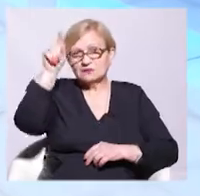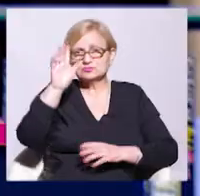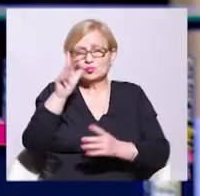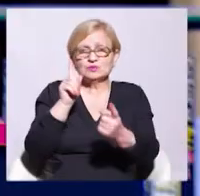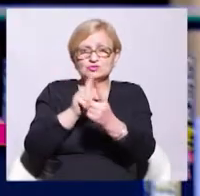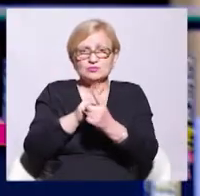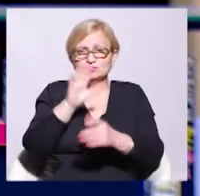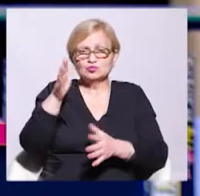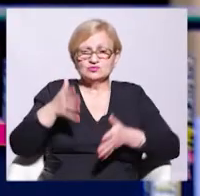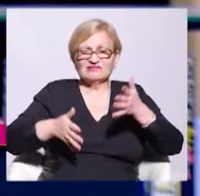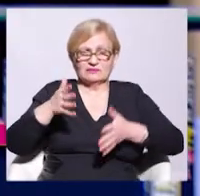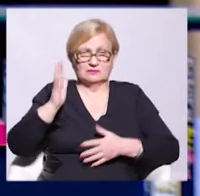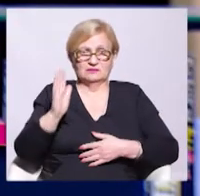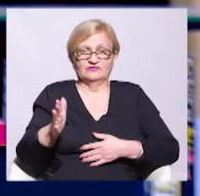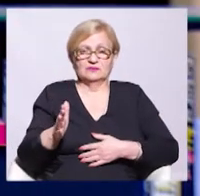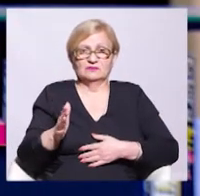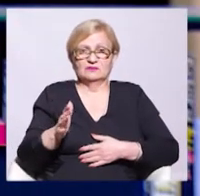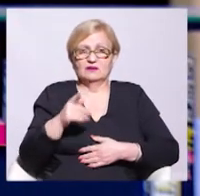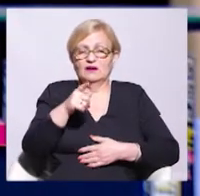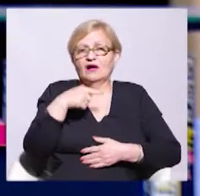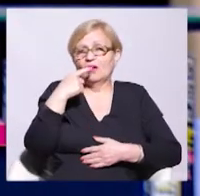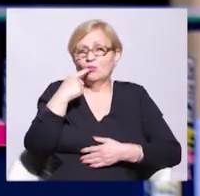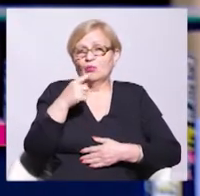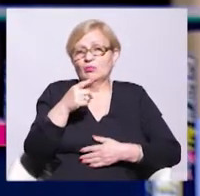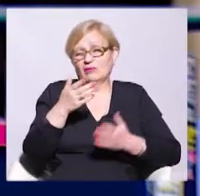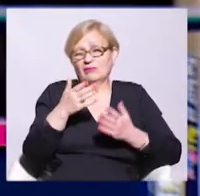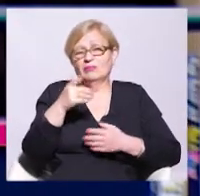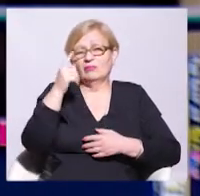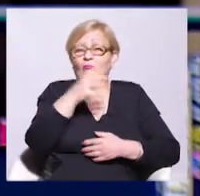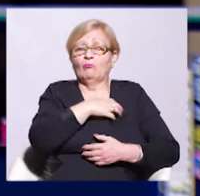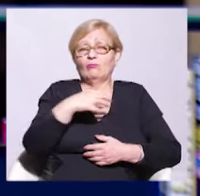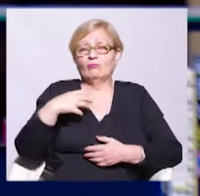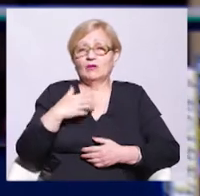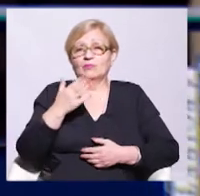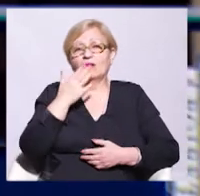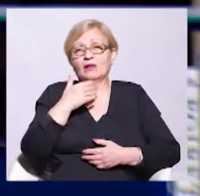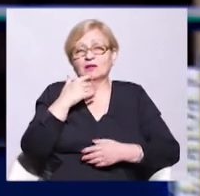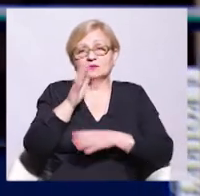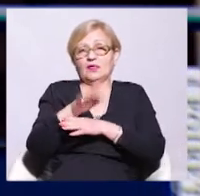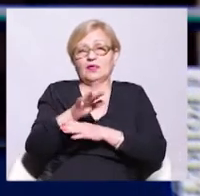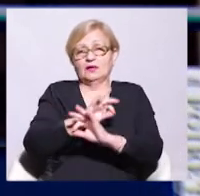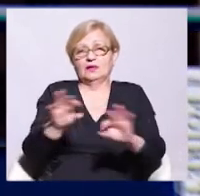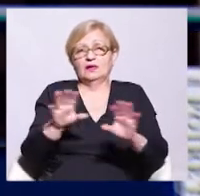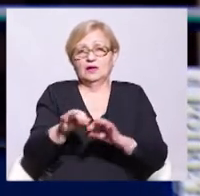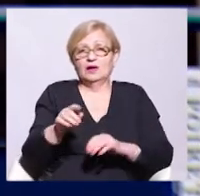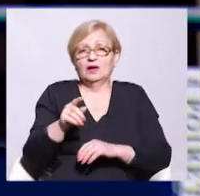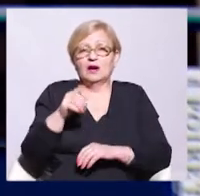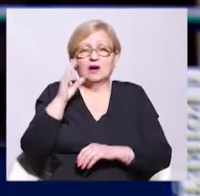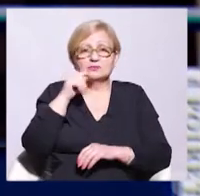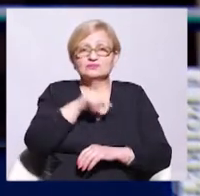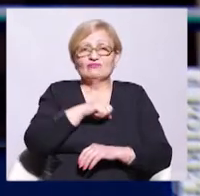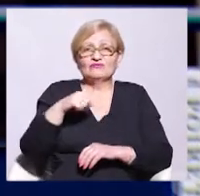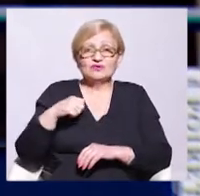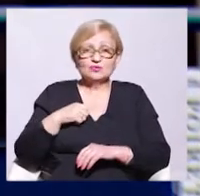წარდგებითო. Ალბათ იტყვით, რა ადვილია სამეფო ტახტის სიმაღლიდან ადამიანების ჭკუის დარიგება, მაშინ